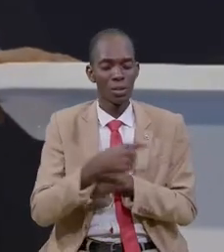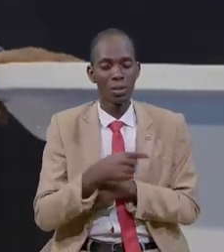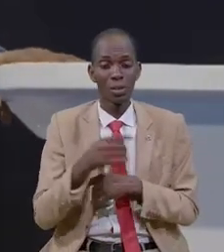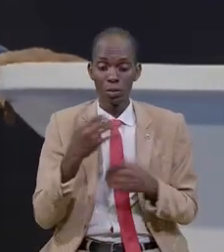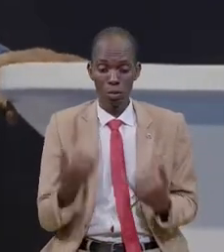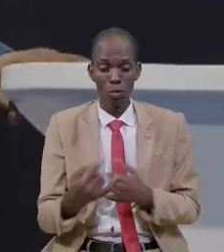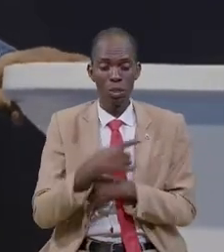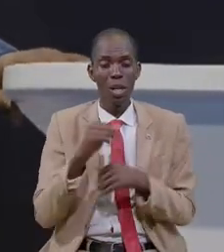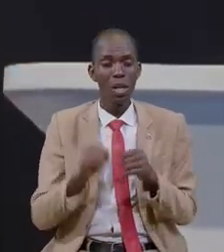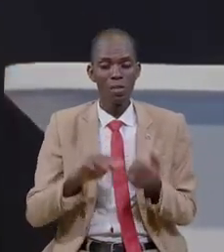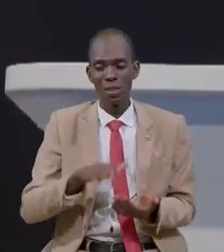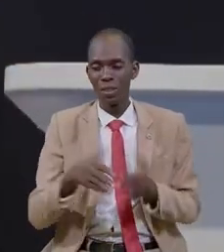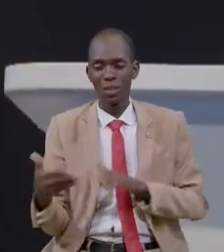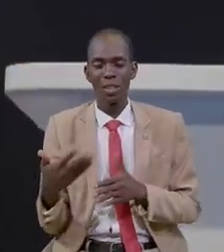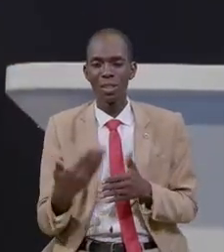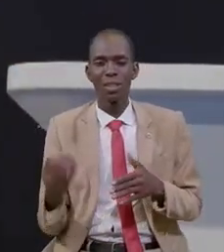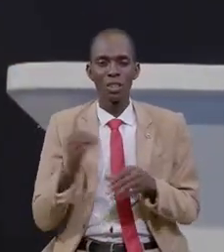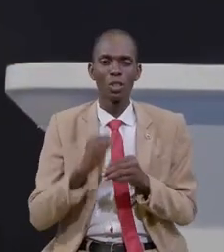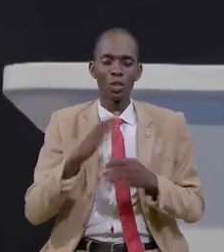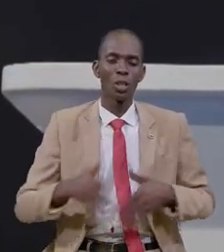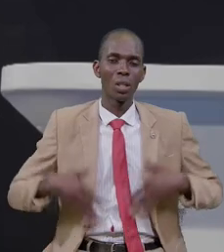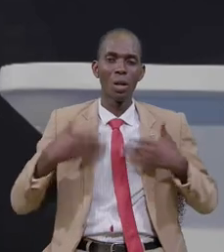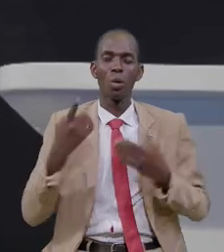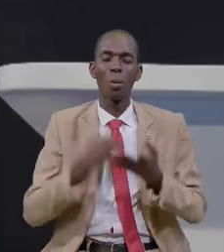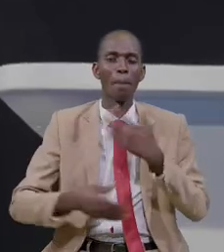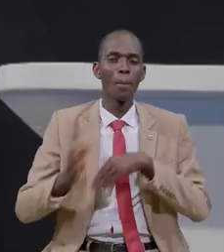toute partie morte de ton corps, de ta vie, tout va